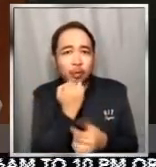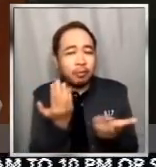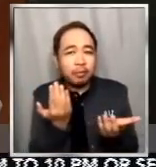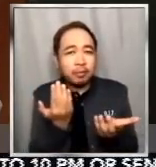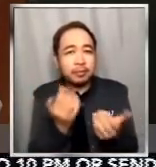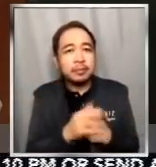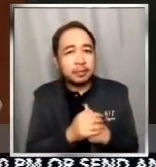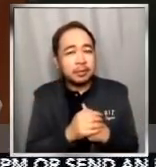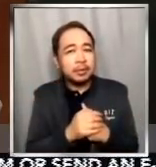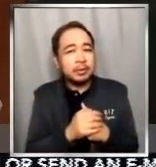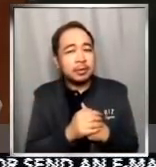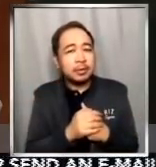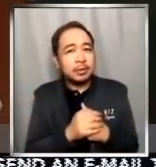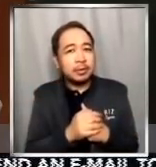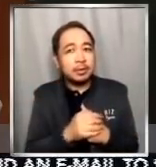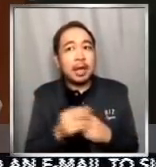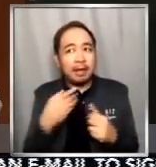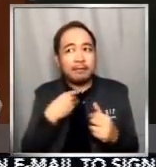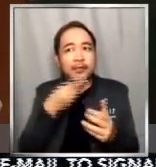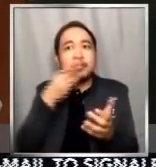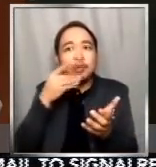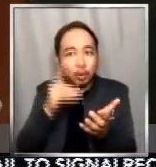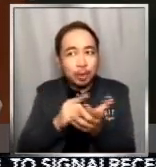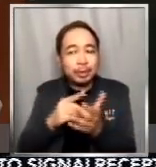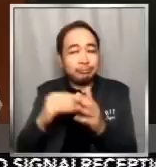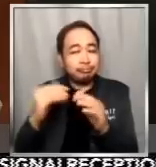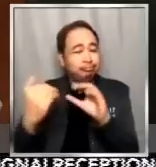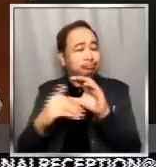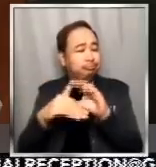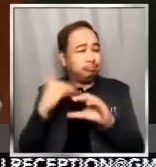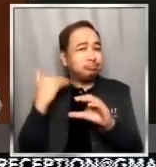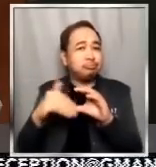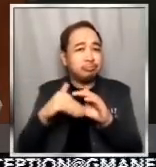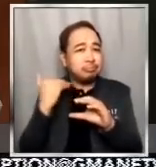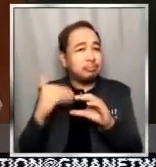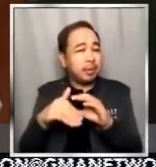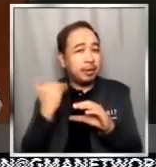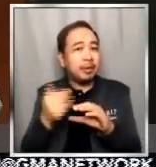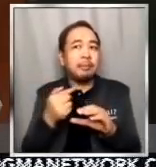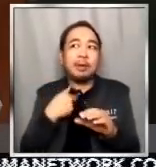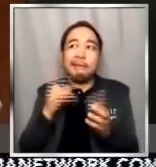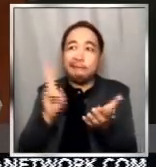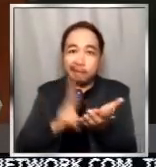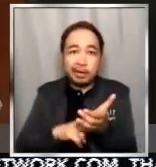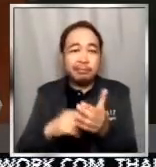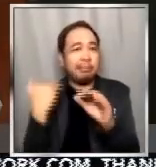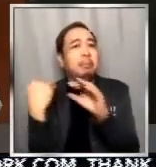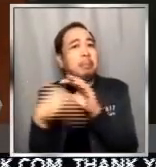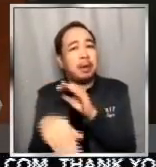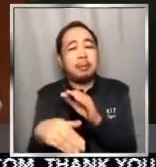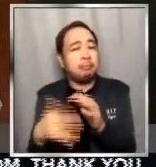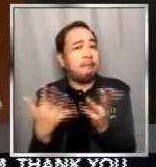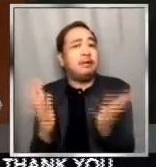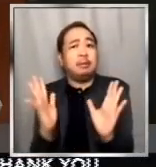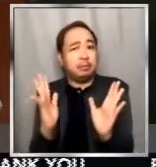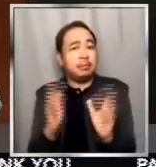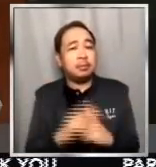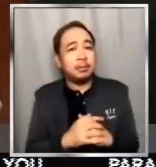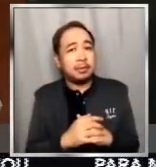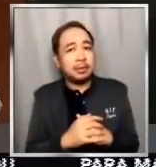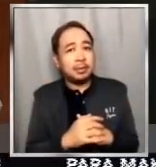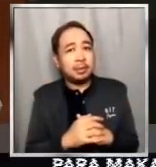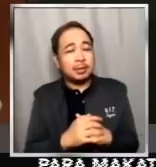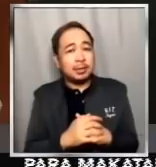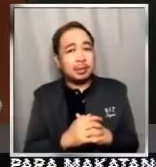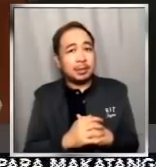mga papilis, pinadala ninyo dyan. Tapos, pirmahan ko, padala ko uli. Eh, masir lang naman yan